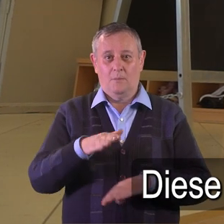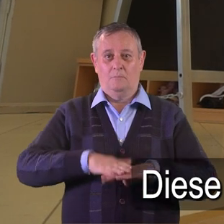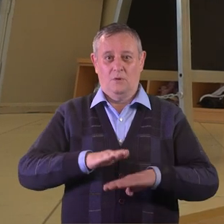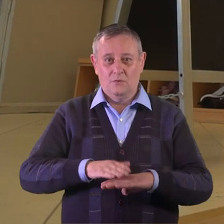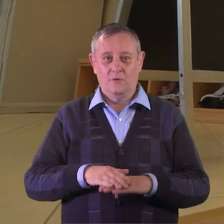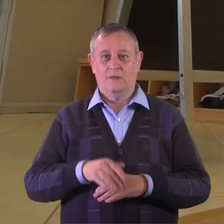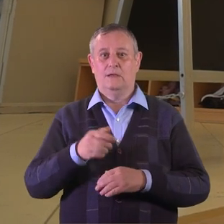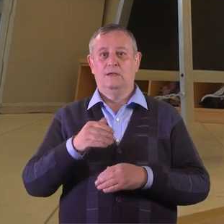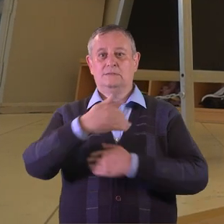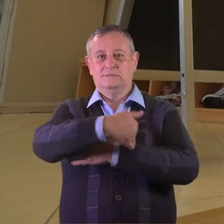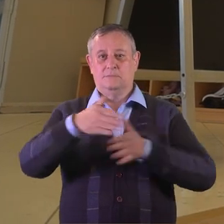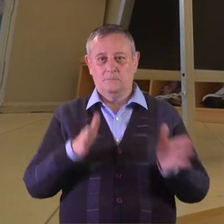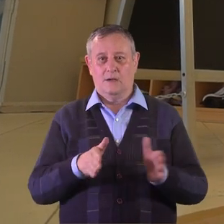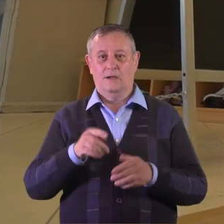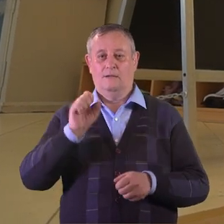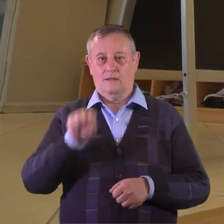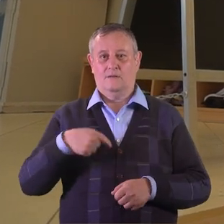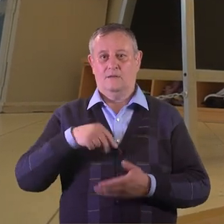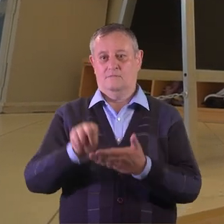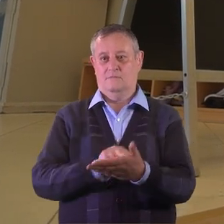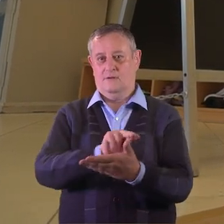diesem Zimmer kann ich wählen